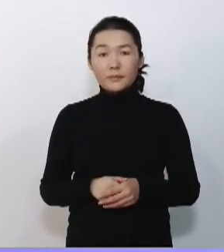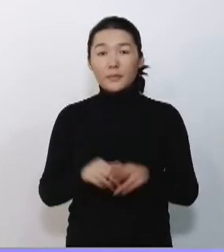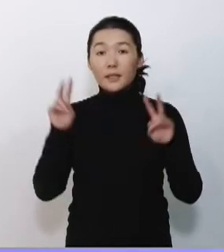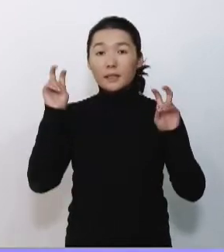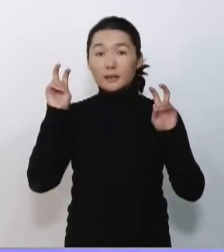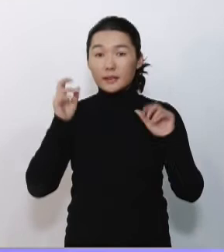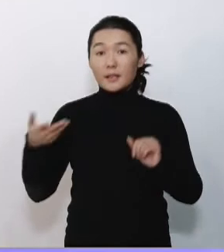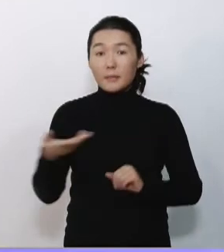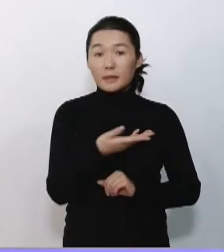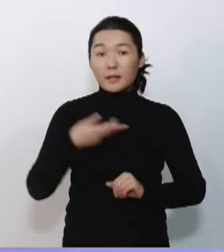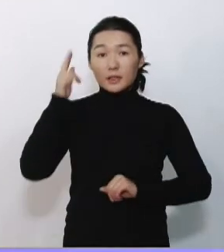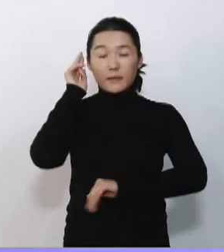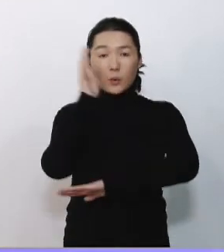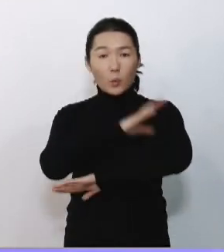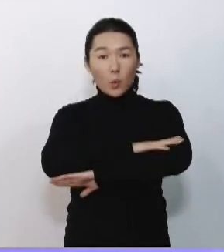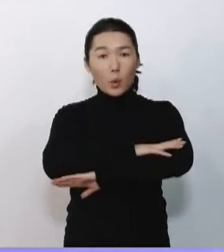Тема нашего урока –